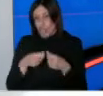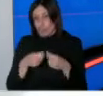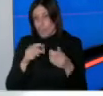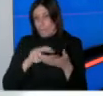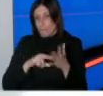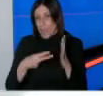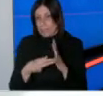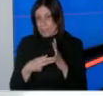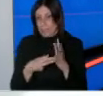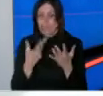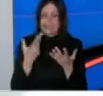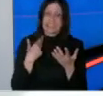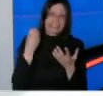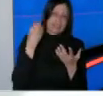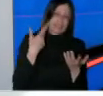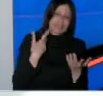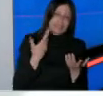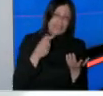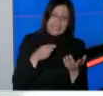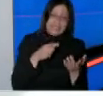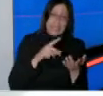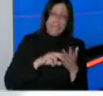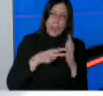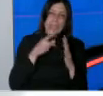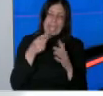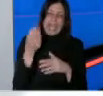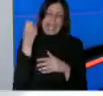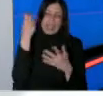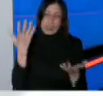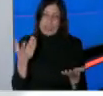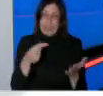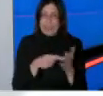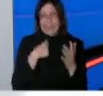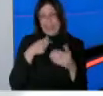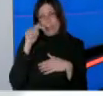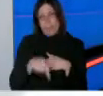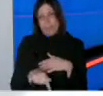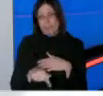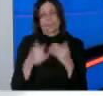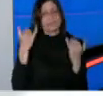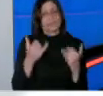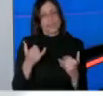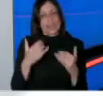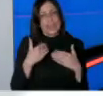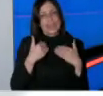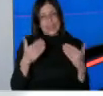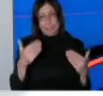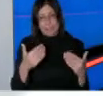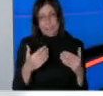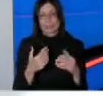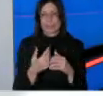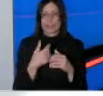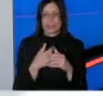אוהב חרטוטים, אני שמח חרטוטים. מה זה פוליטיקה? חרטוטים. נו, בבקשה. בגלל זה אנחנו פה. אבל עכשיו בוא נתקדם לשמאל